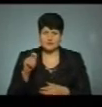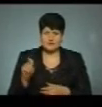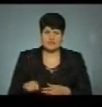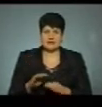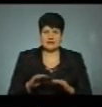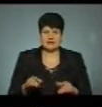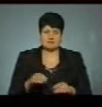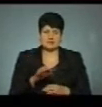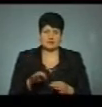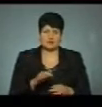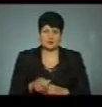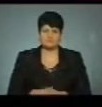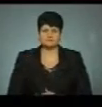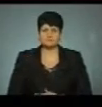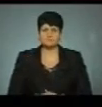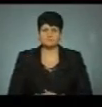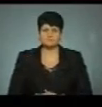дітям-сиротам.